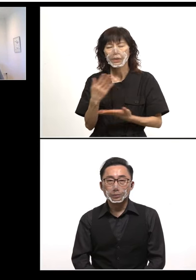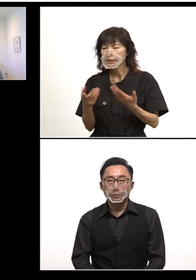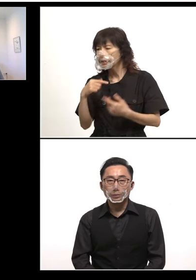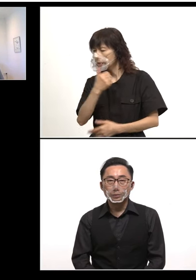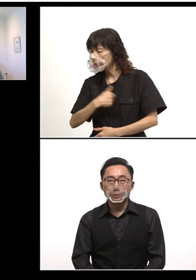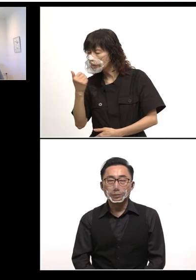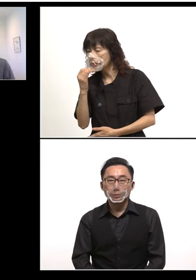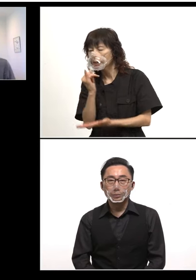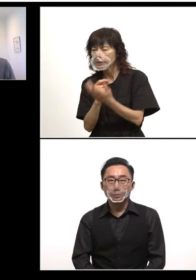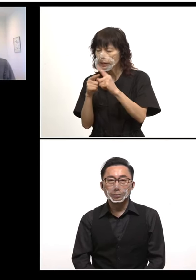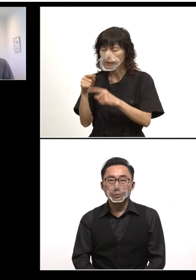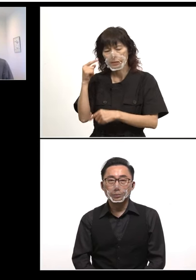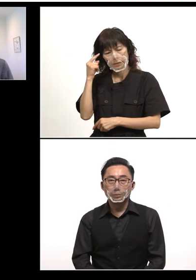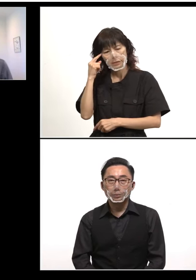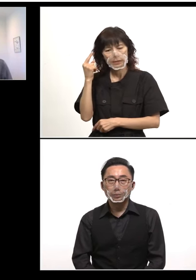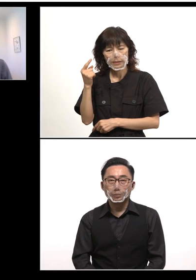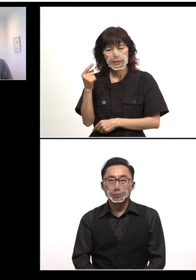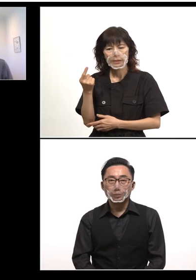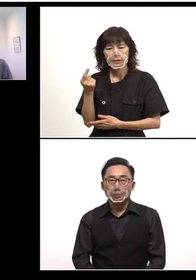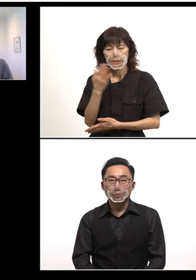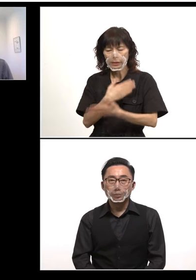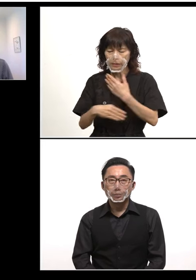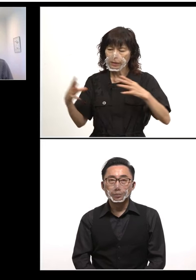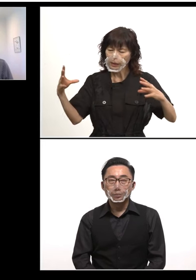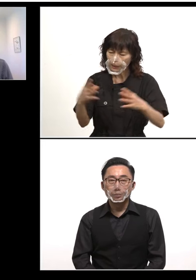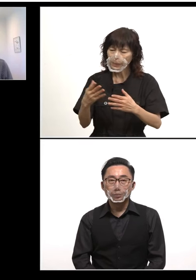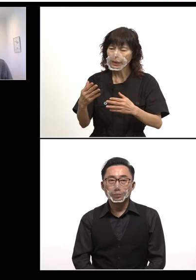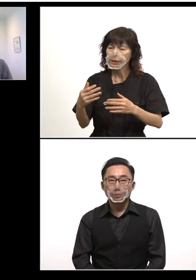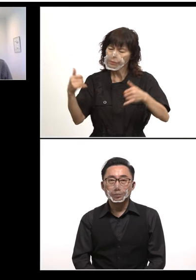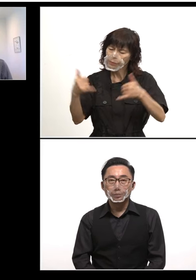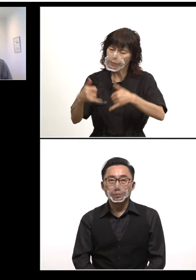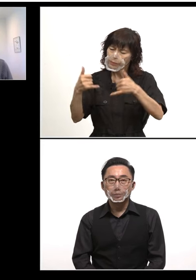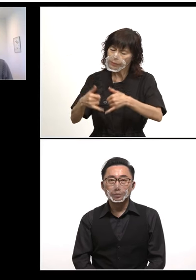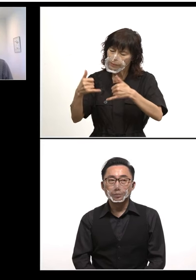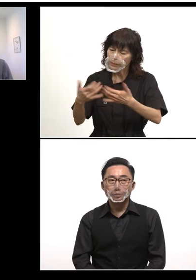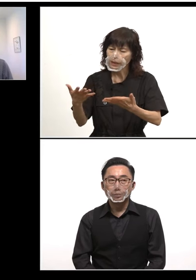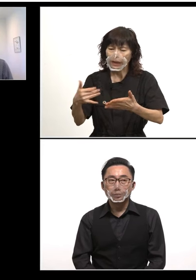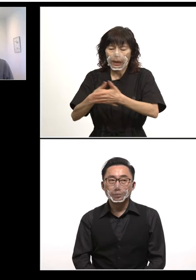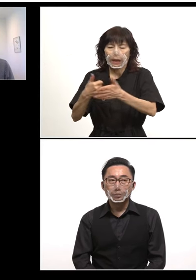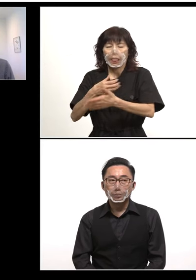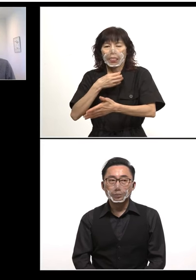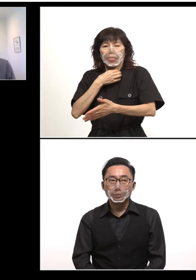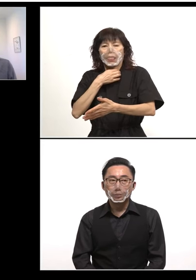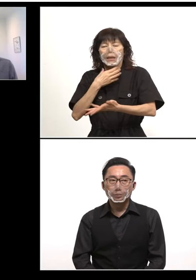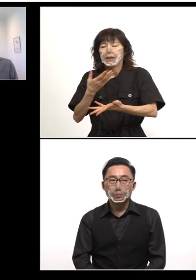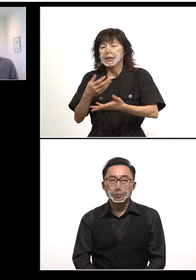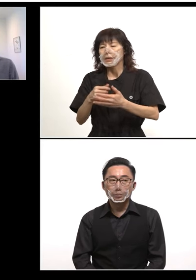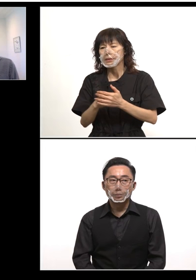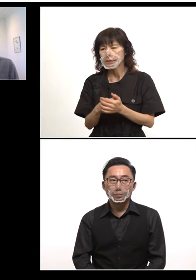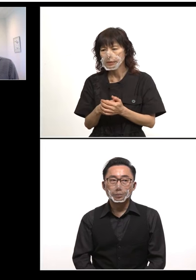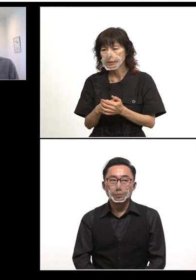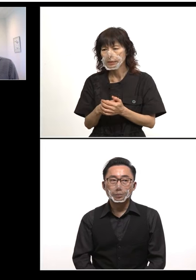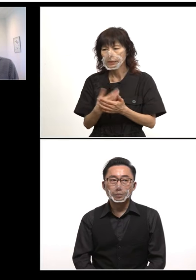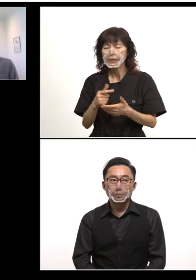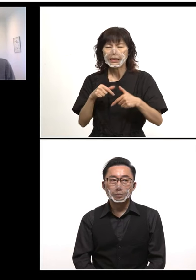或者甚至乎對於同殘疾人士嘅相處咧，其實係有一啲嘅障礙。佢哋自己，我覺得最大嘅係自己嘅